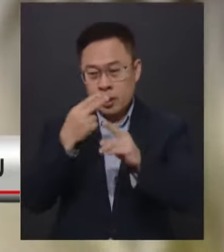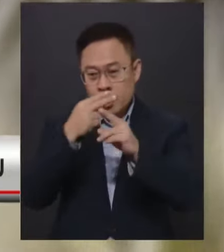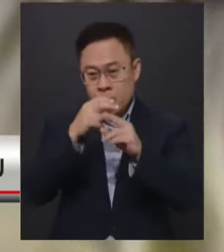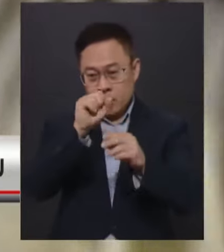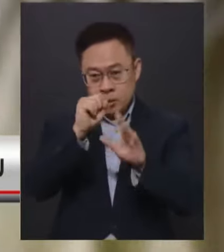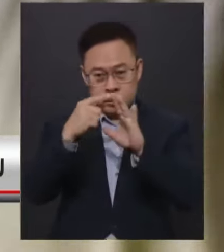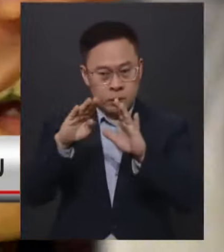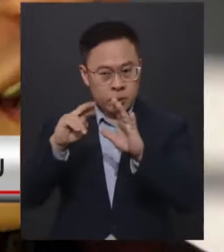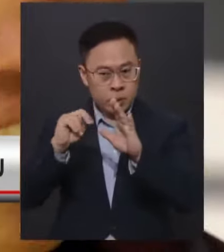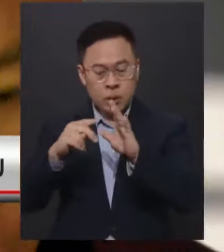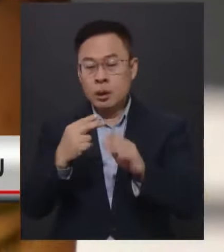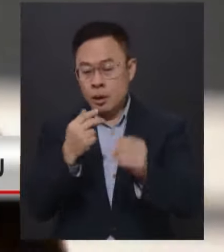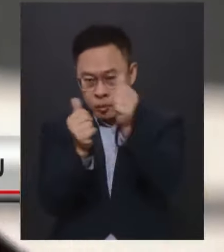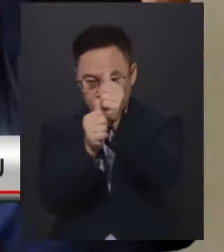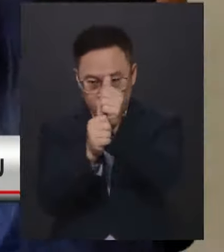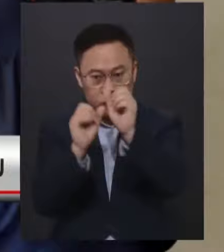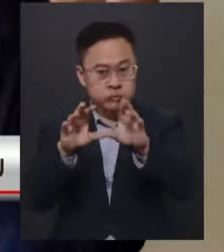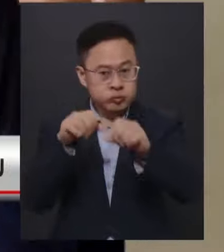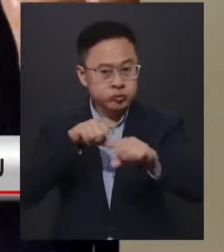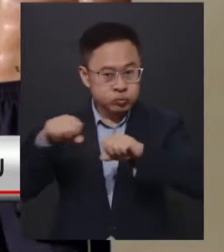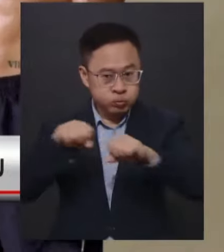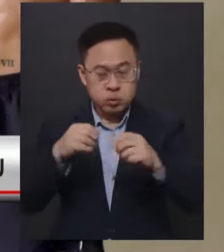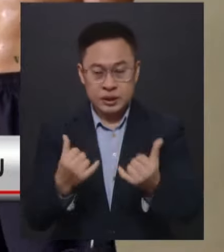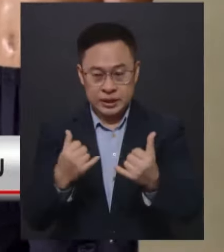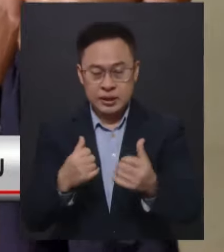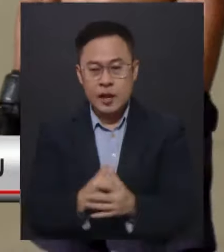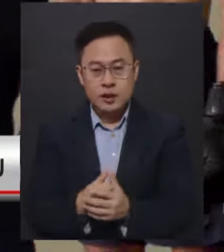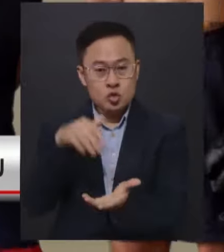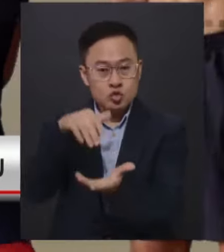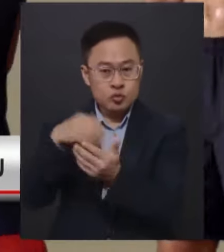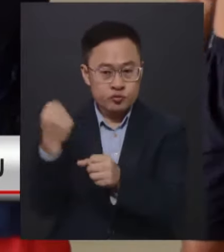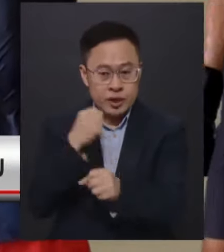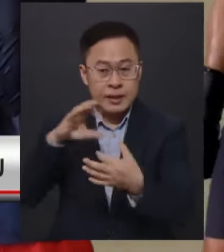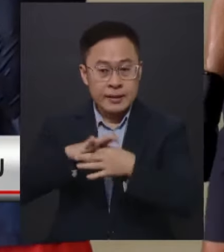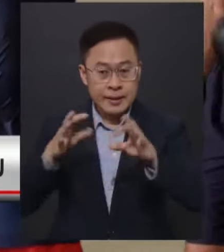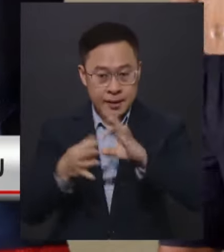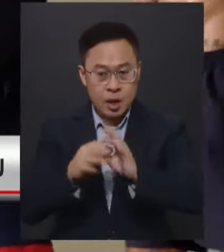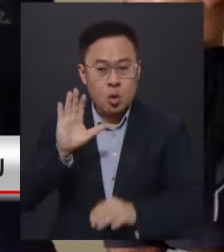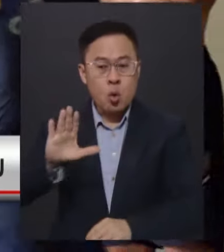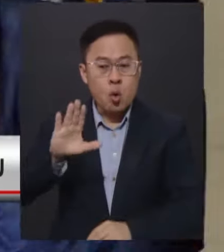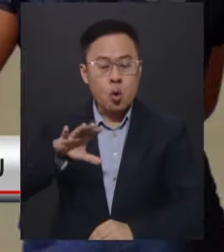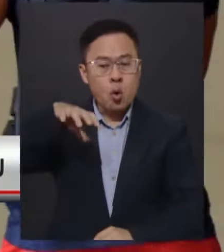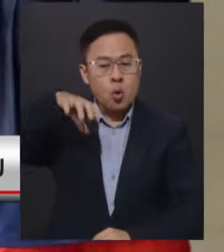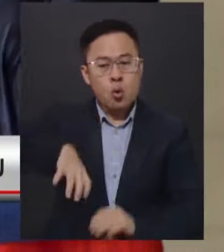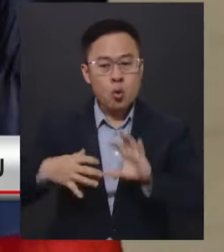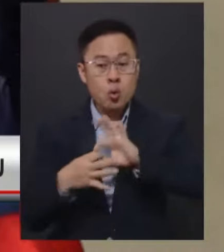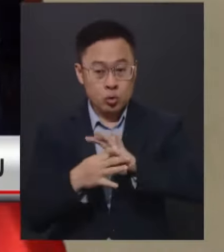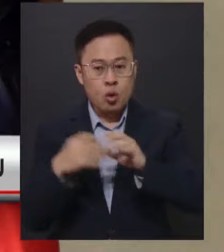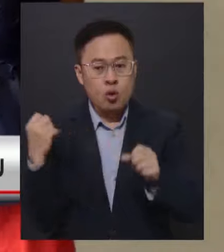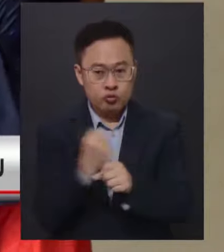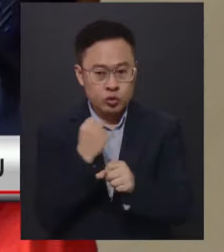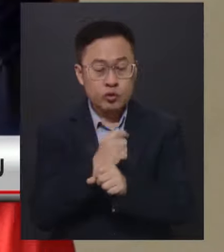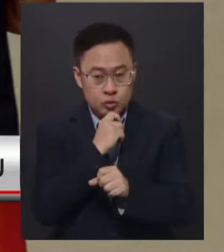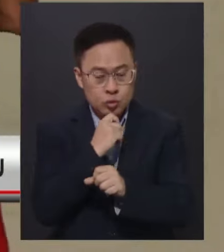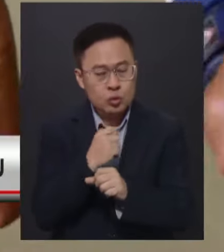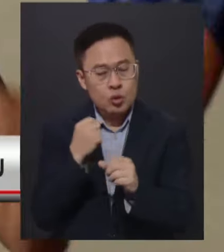ยผู้ฝึกสอนก็ได้ควบคุมการฝึกซ้อมอย่างใกล้ชิดที่ศูนย์ฝึกกีฬาในร่มภายในการกีฬาแห่งประเทศไทยโดยเน้นไปที่เรื่องของ